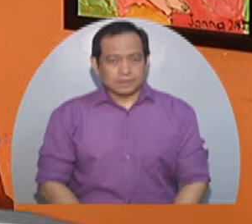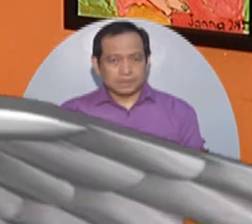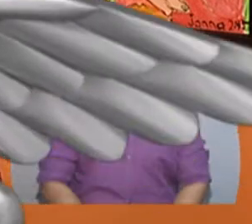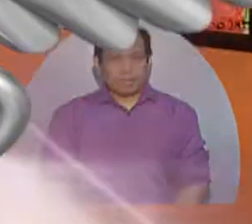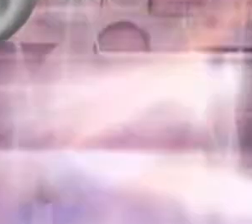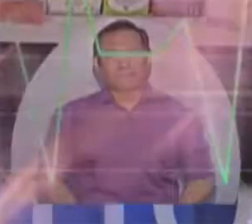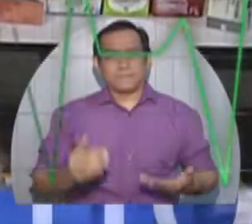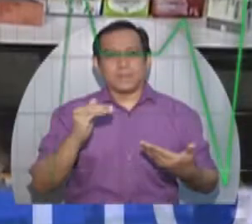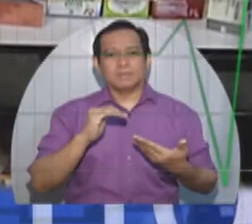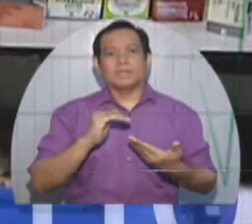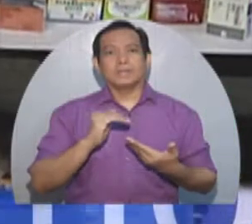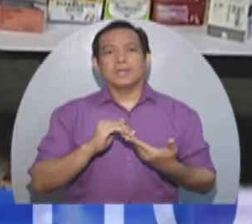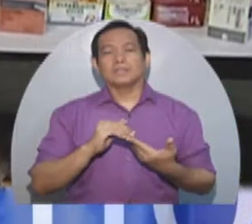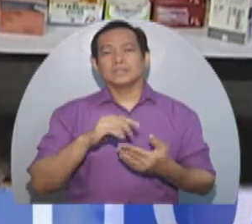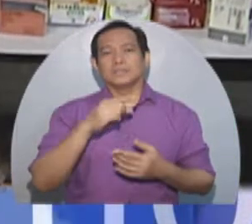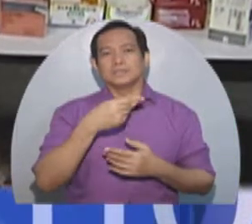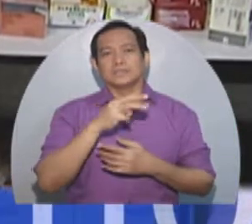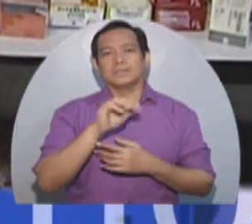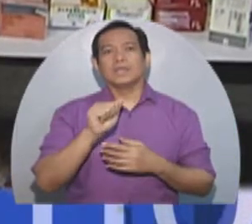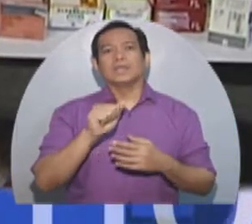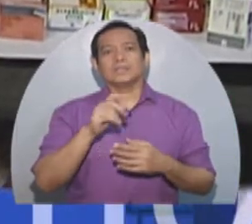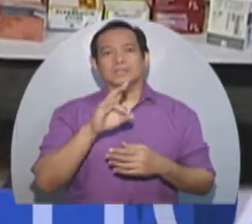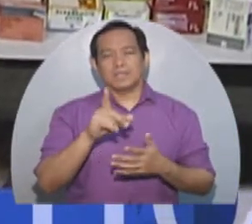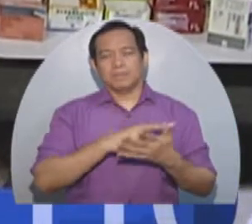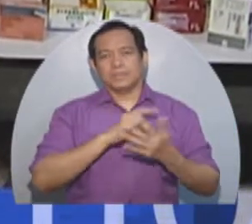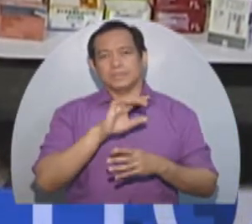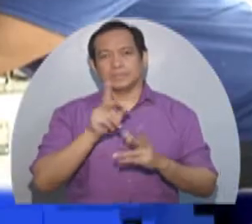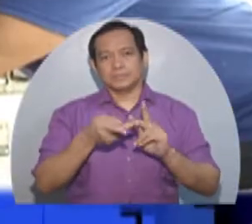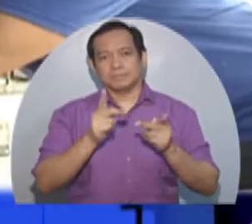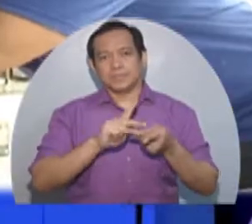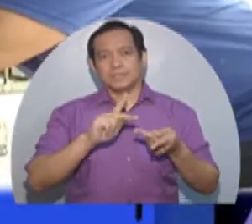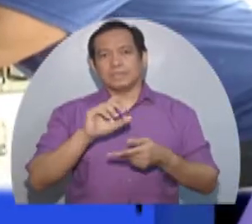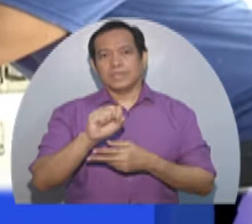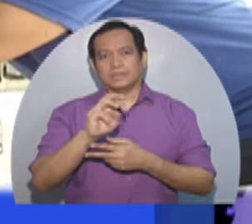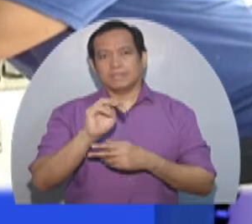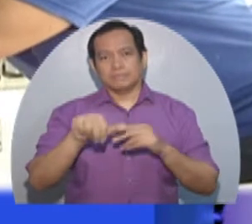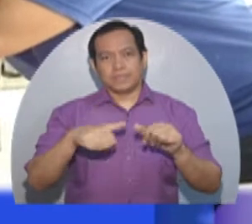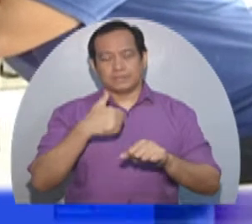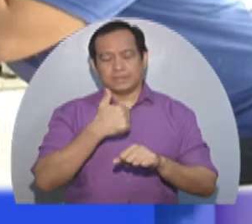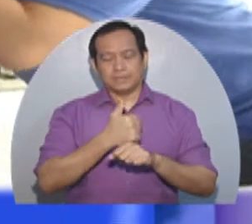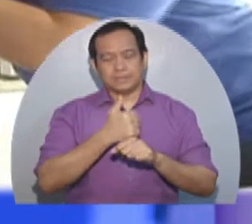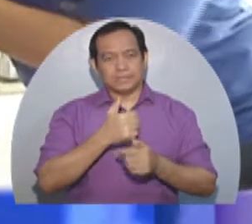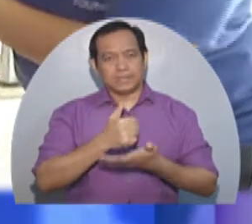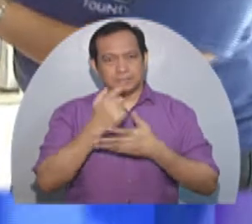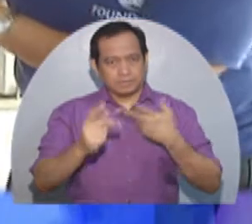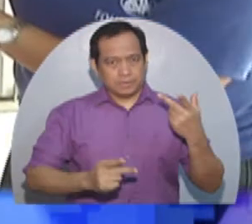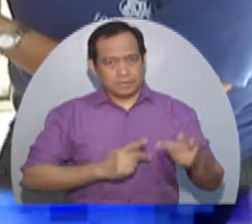niya. Ang kapwa ko mahal ko GMA 7 ay katuwang ng SM Foundation sa pagtulong sa